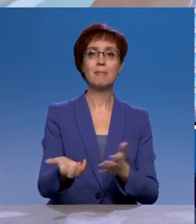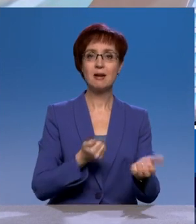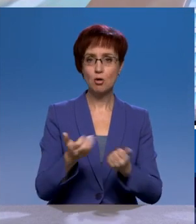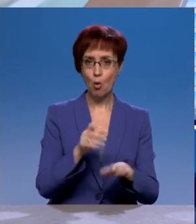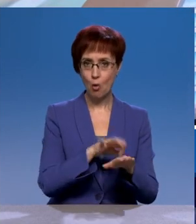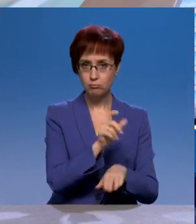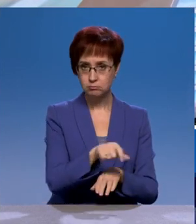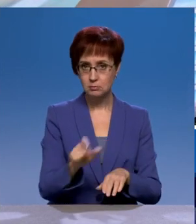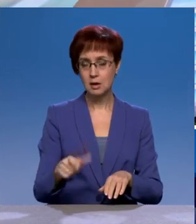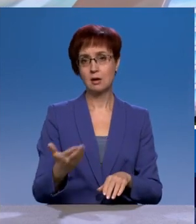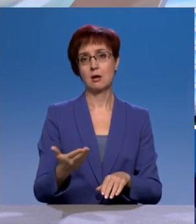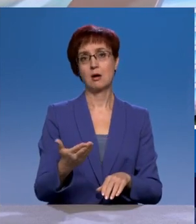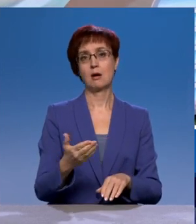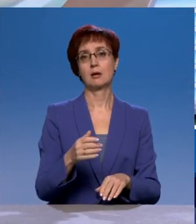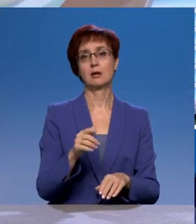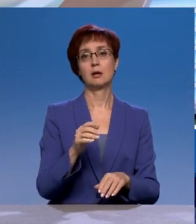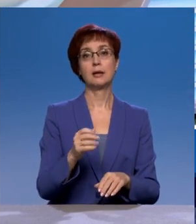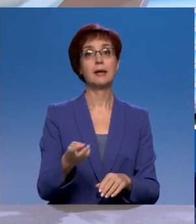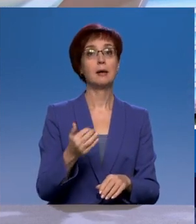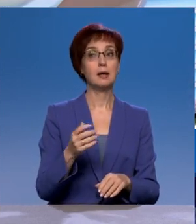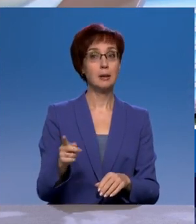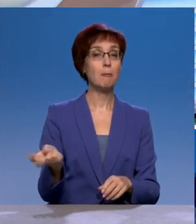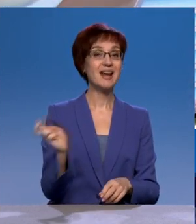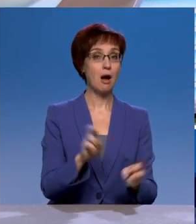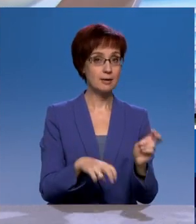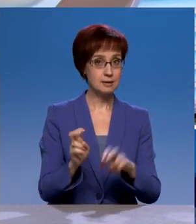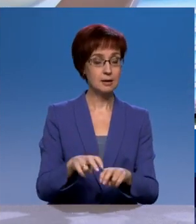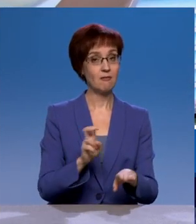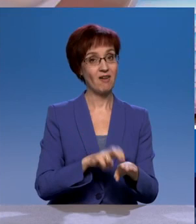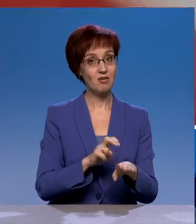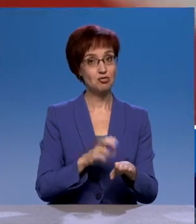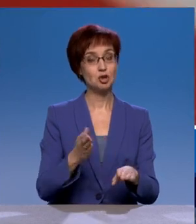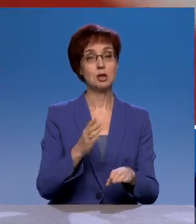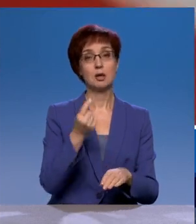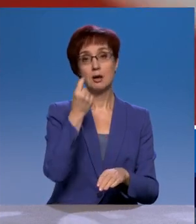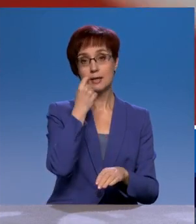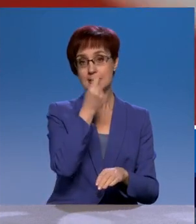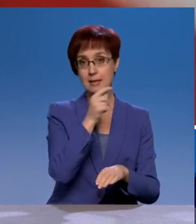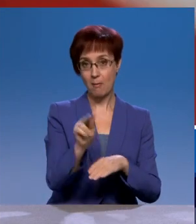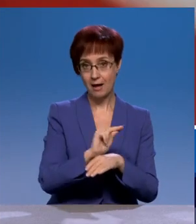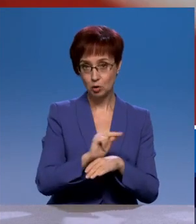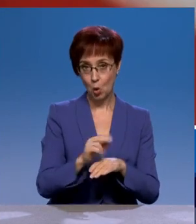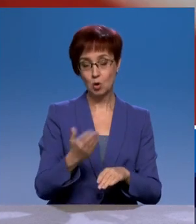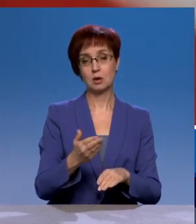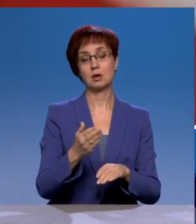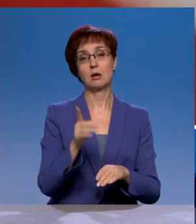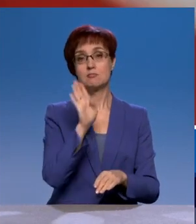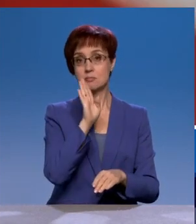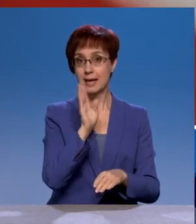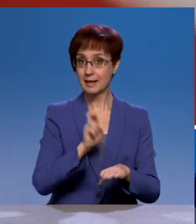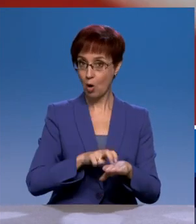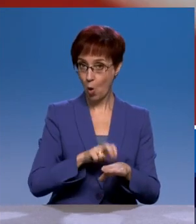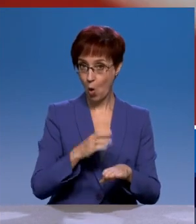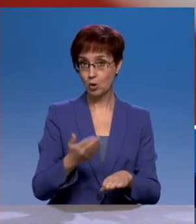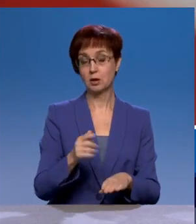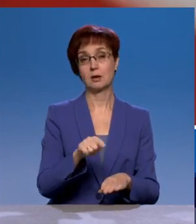ходили стоматолог, гинеколог, терапевт раз в неделю и педиатр. А сейчас у нас